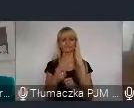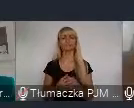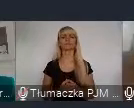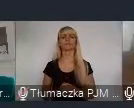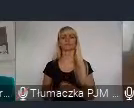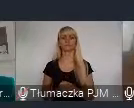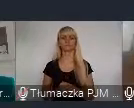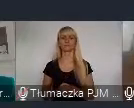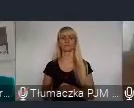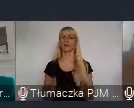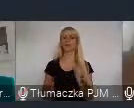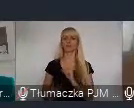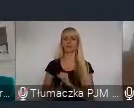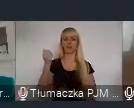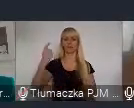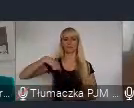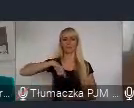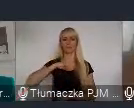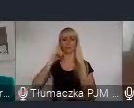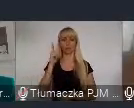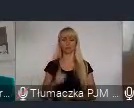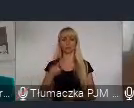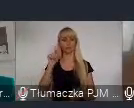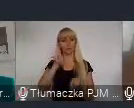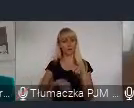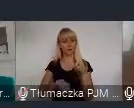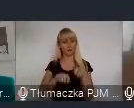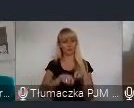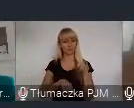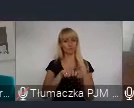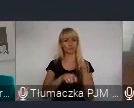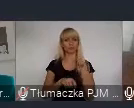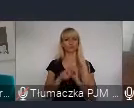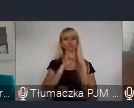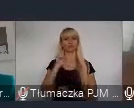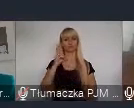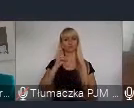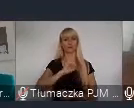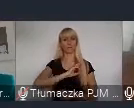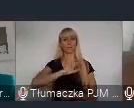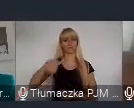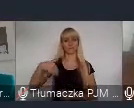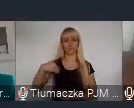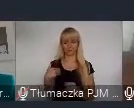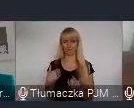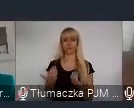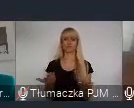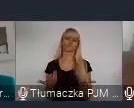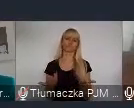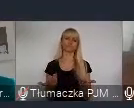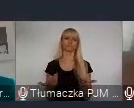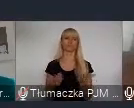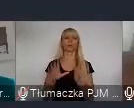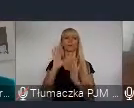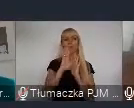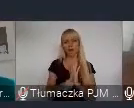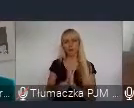sprawdzić, czy jako beneficjenci, jako miasta, obszary